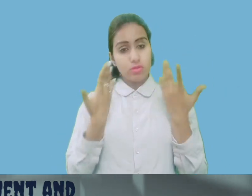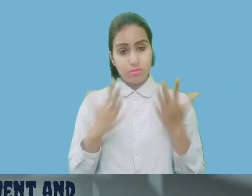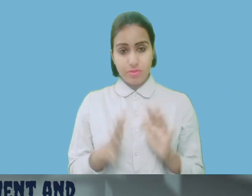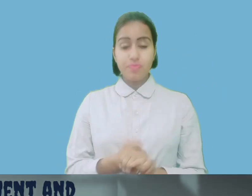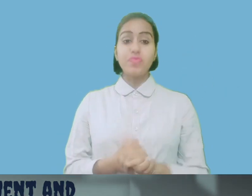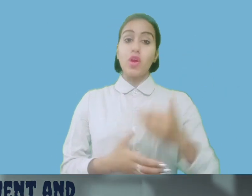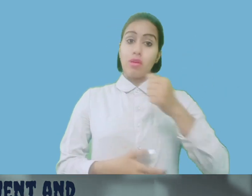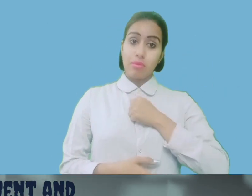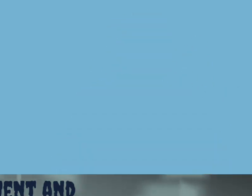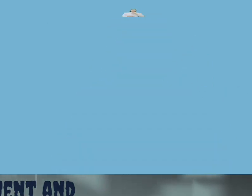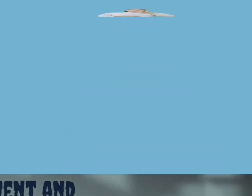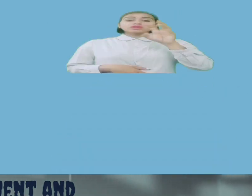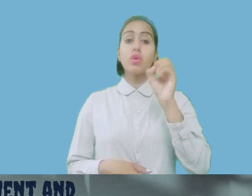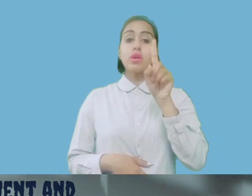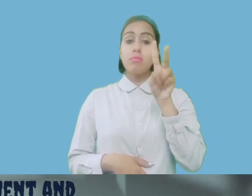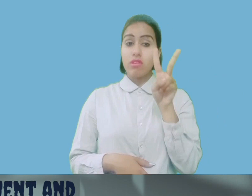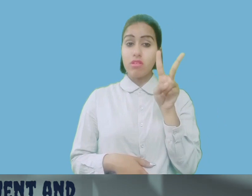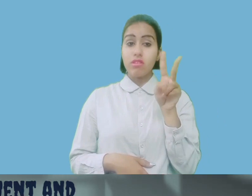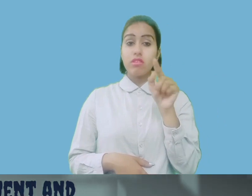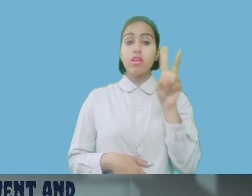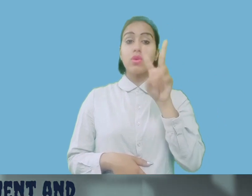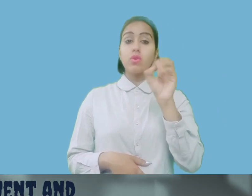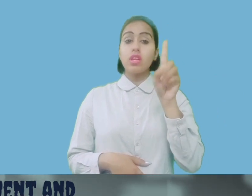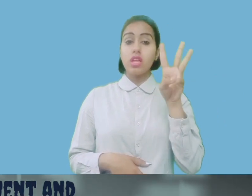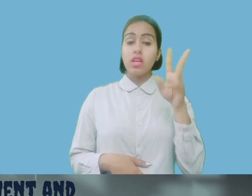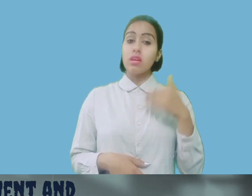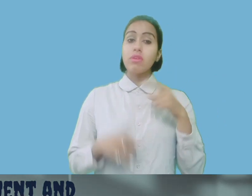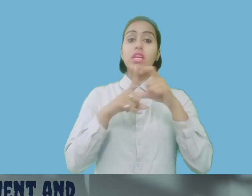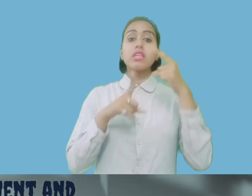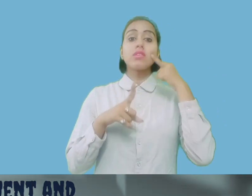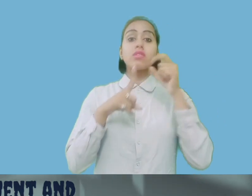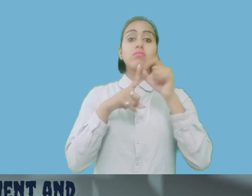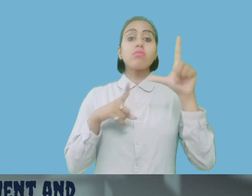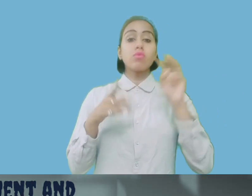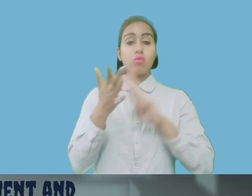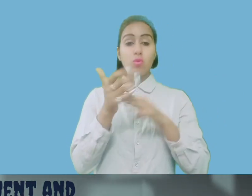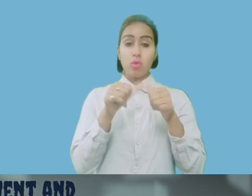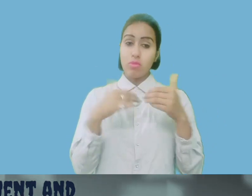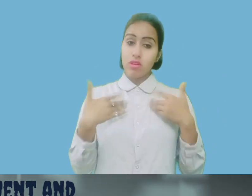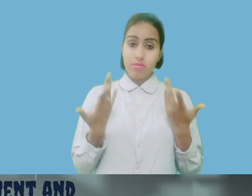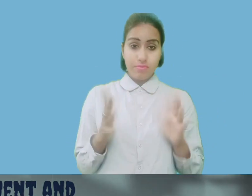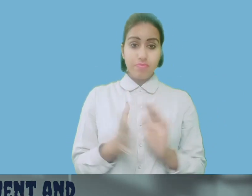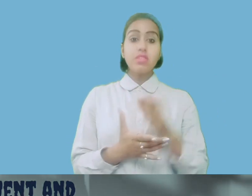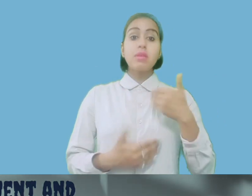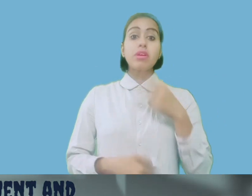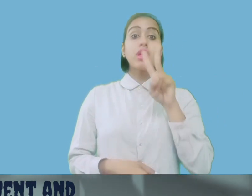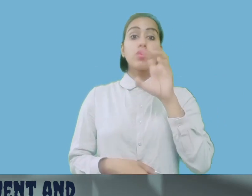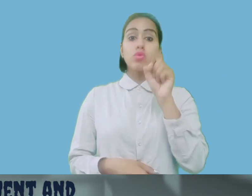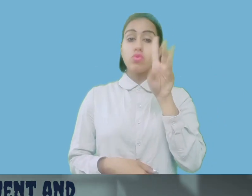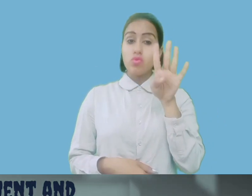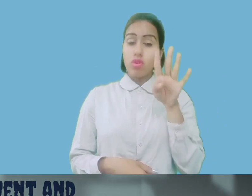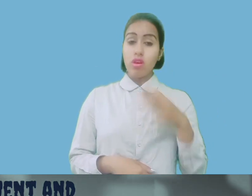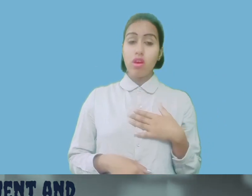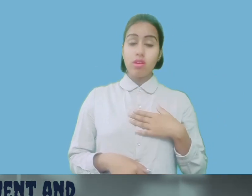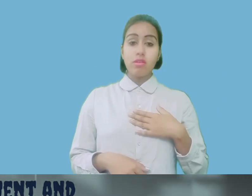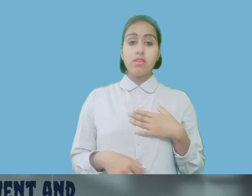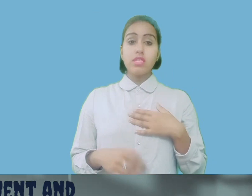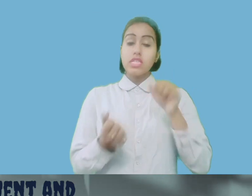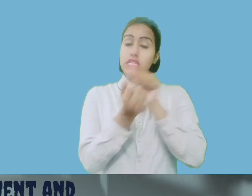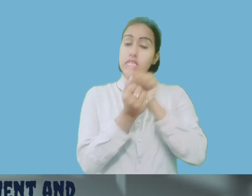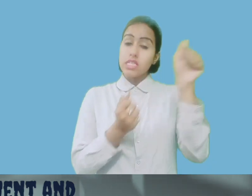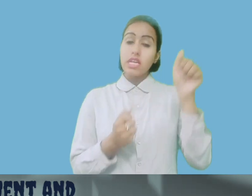जैसे आपके बारे में पता चला कि आप यहाँ पे निःशुल्क जो डेफ बच्चे हैं लगातार कई वर्षों